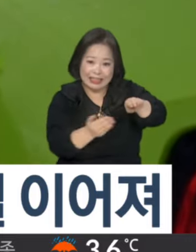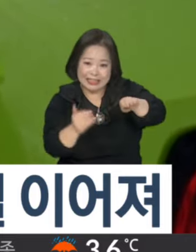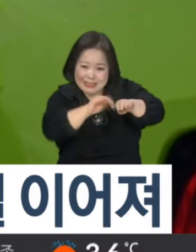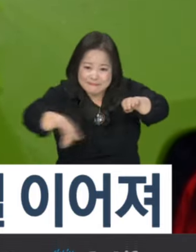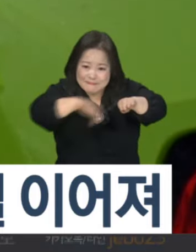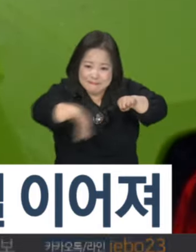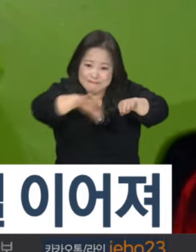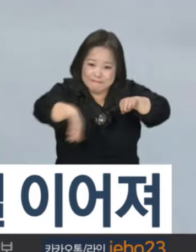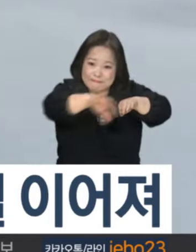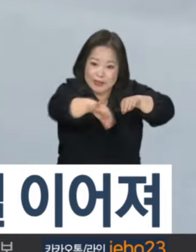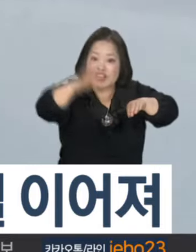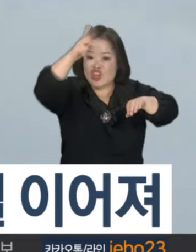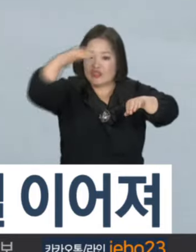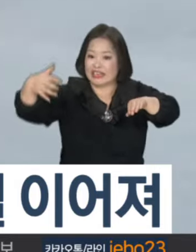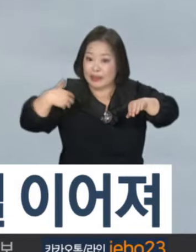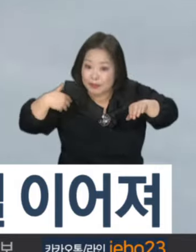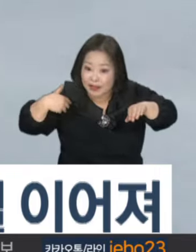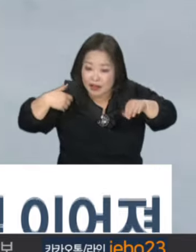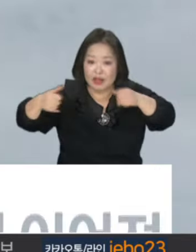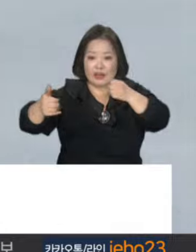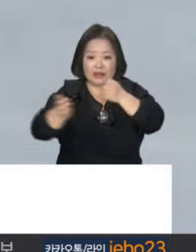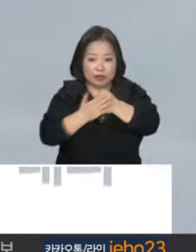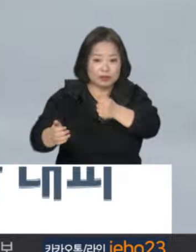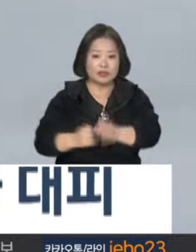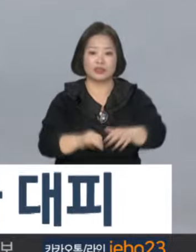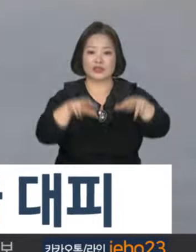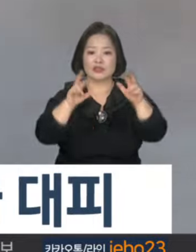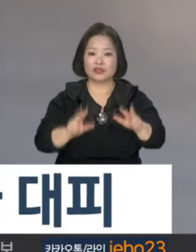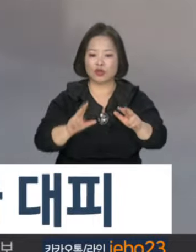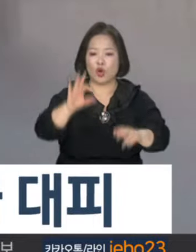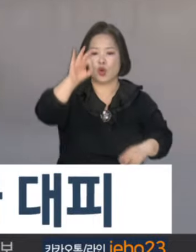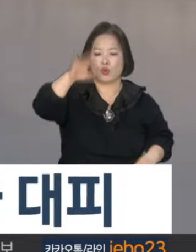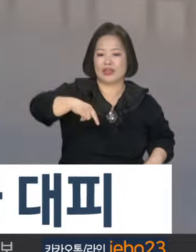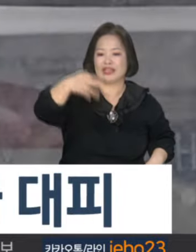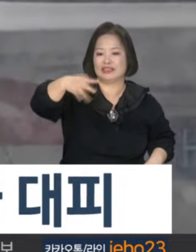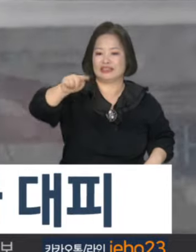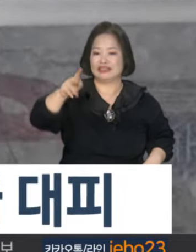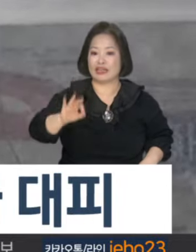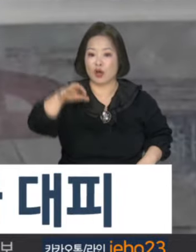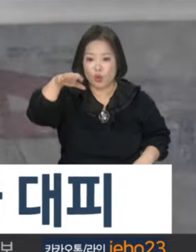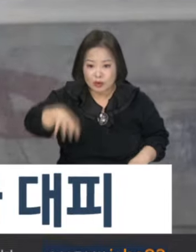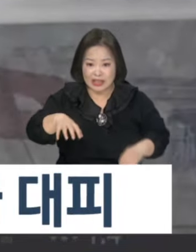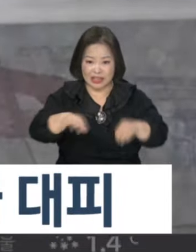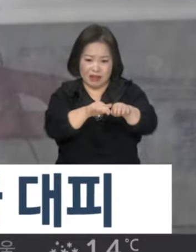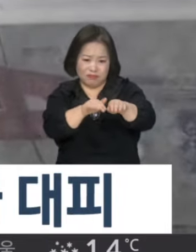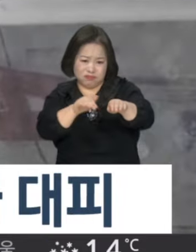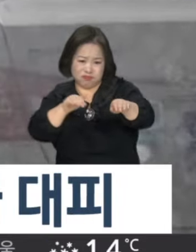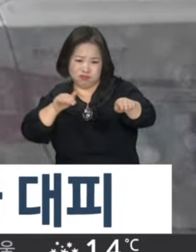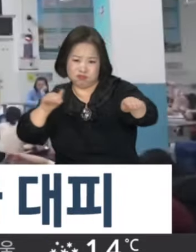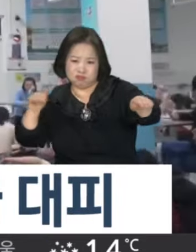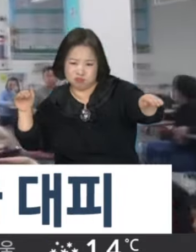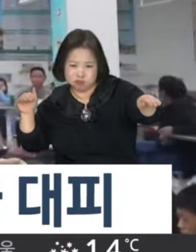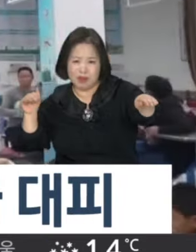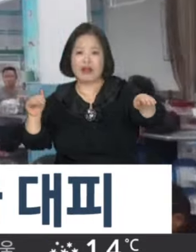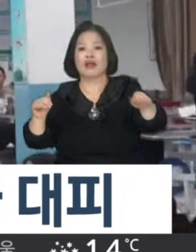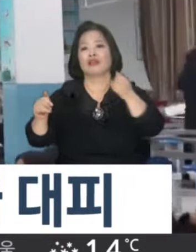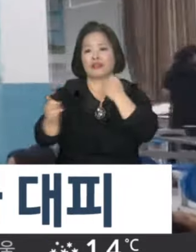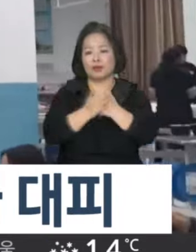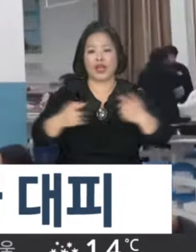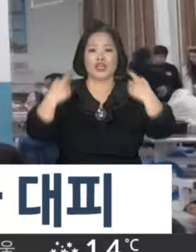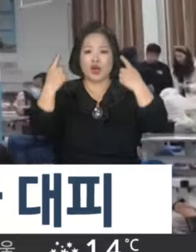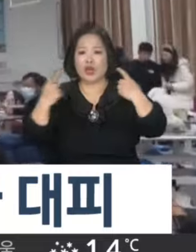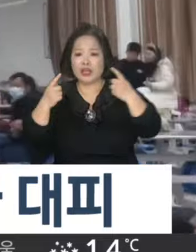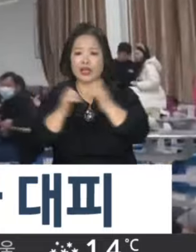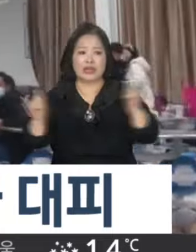경찰의 업무 이렇게 창에서만 여대의 차랑이 발이 묶이면서 여행객들은 급하게